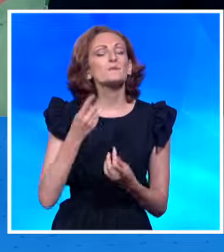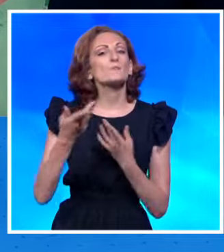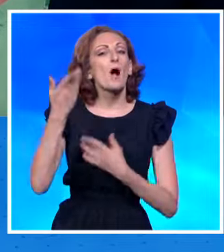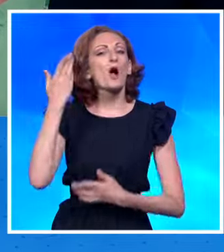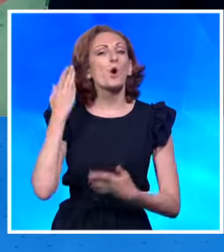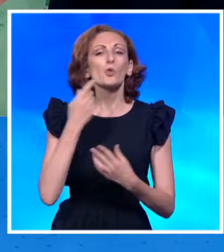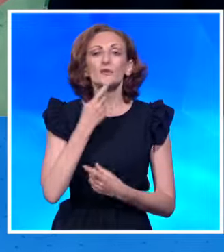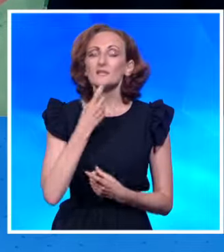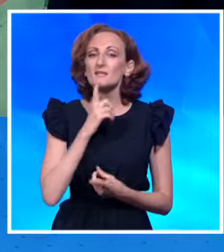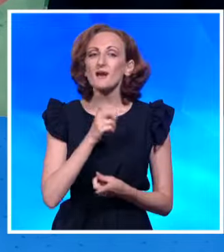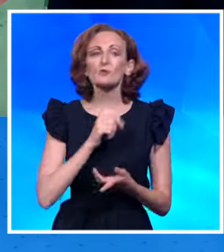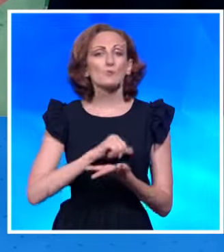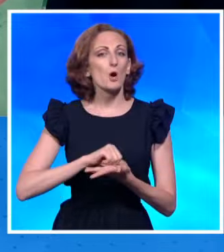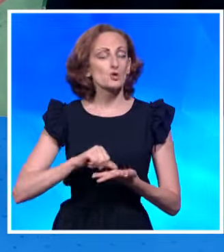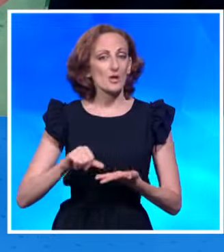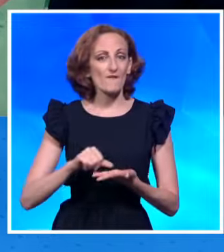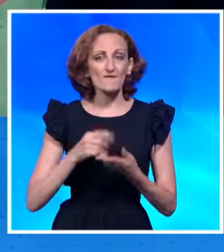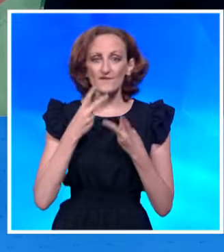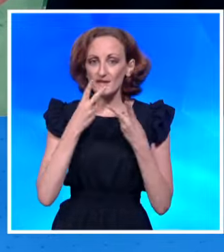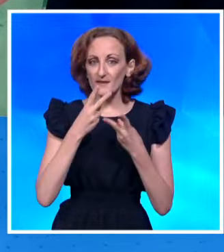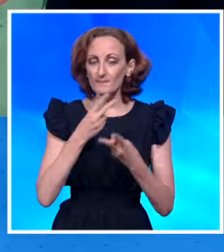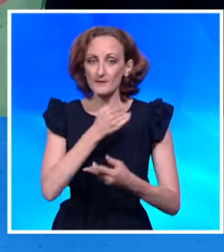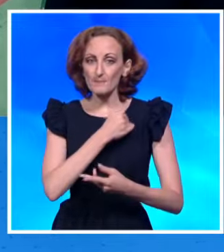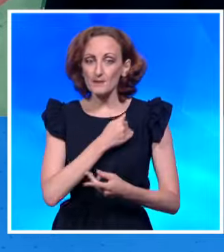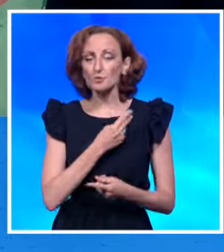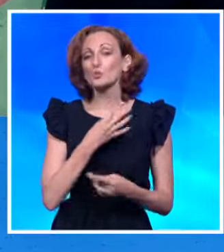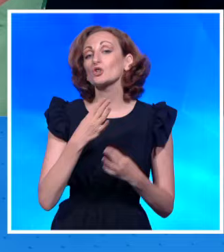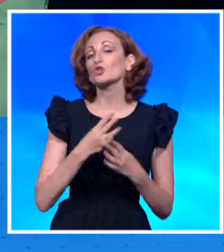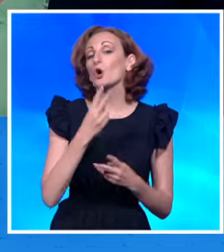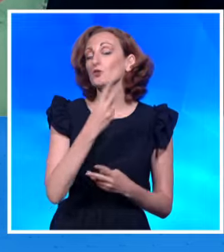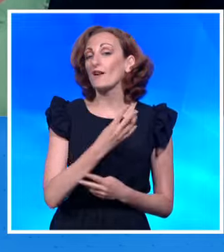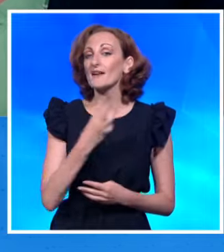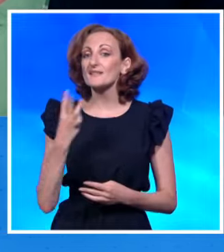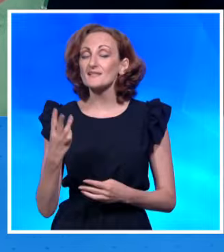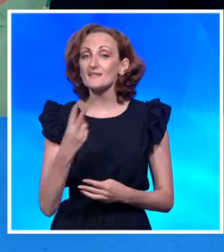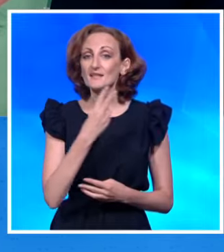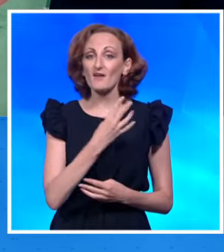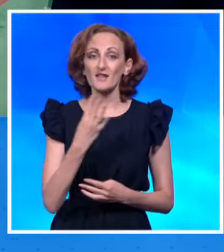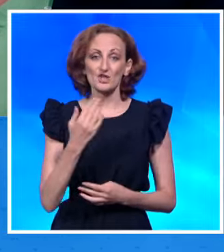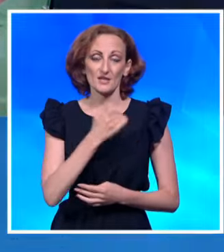да отбележим температури до 23-24 градуса на морската вода.